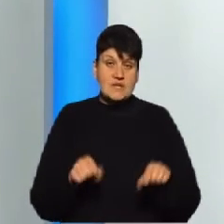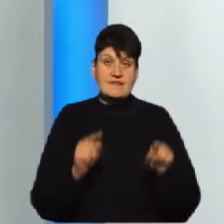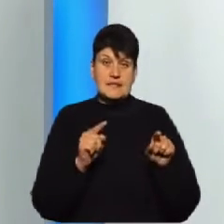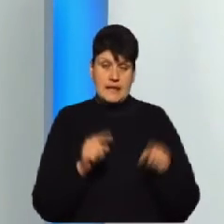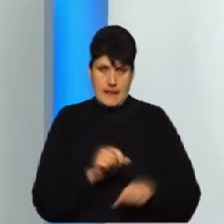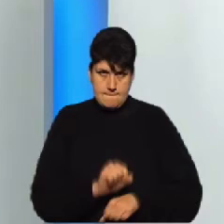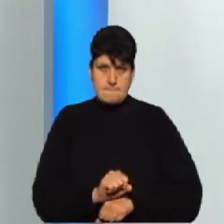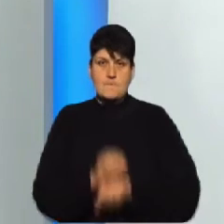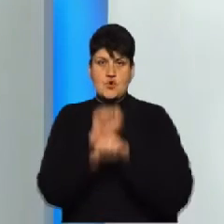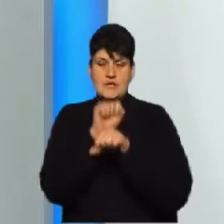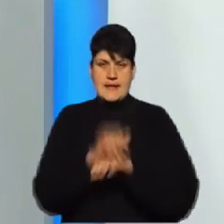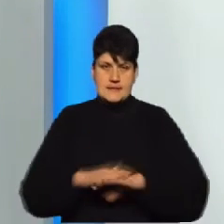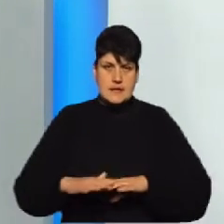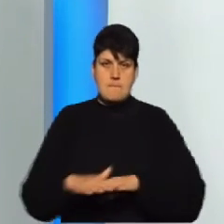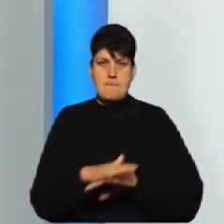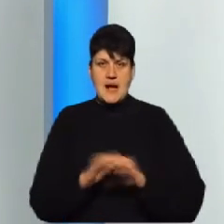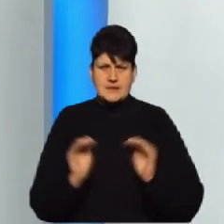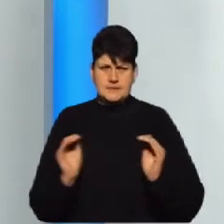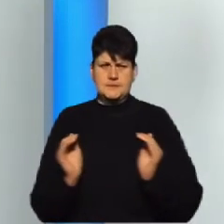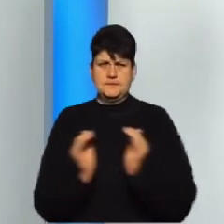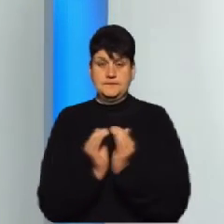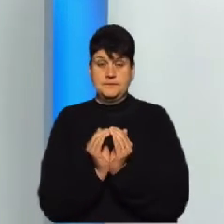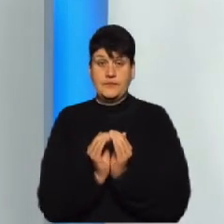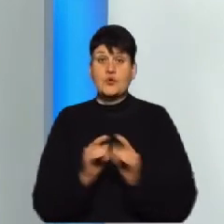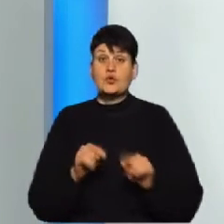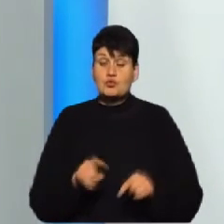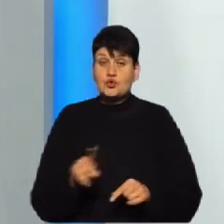далі мінімізується, тому що люди хочуть